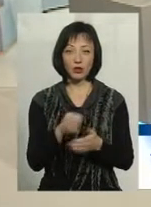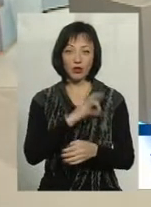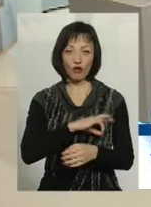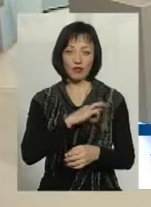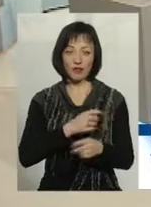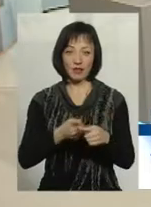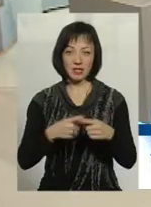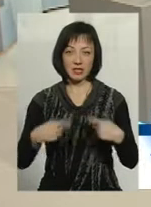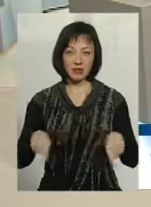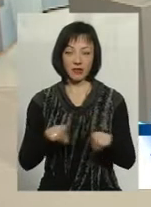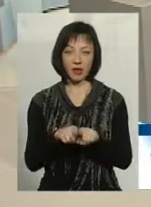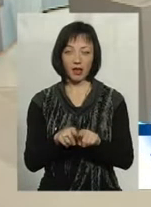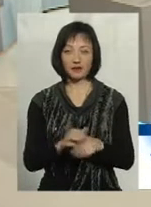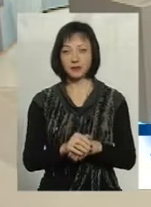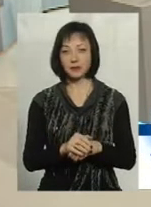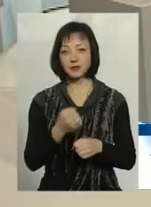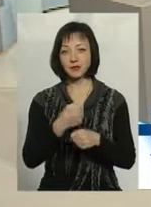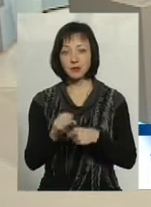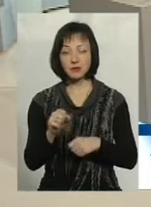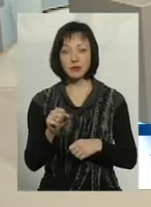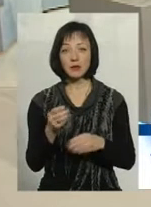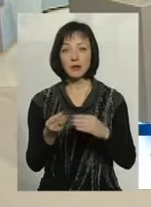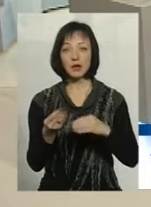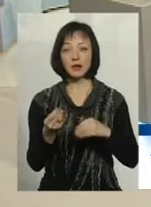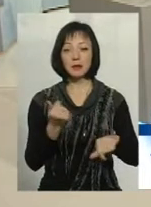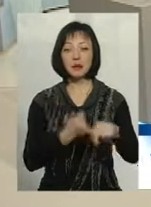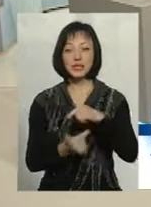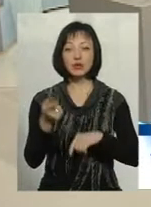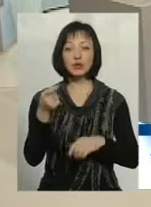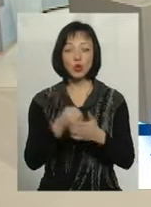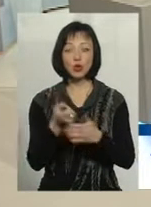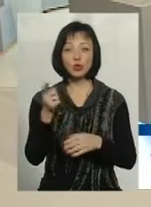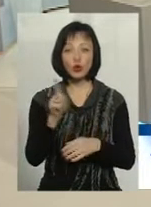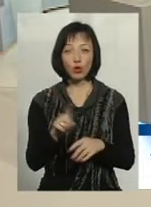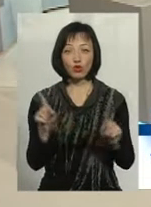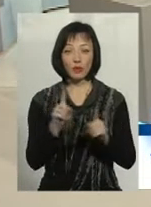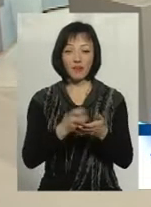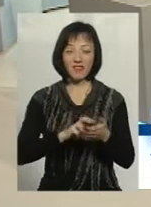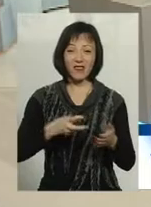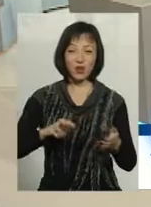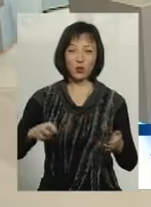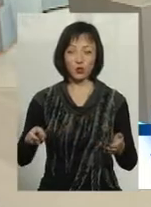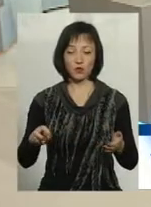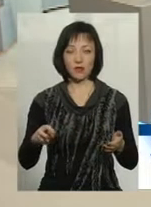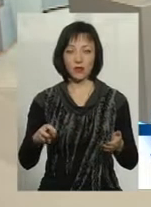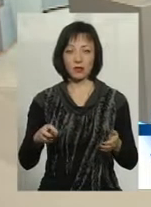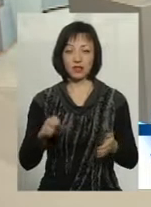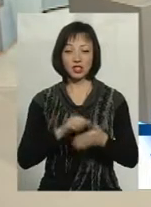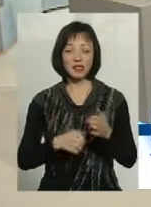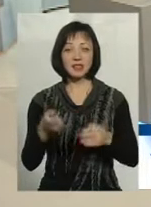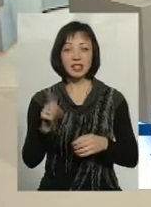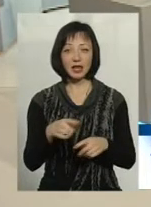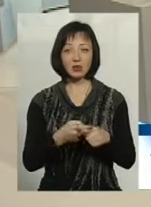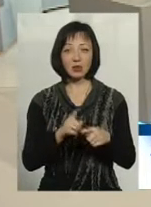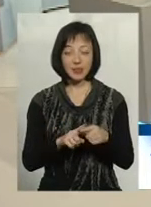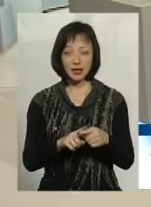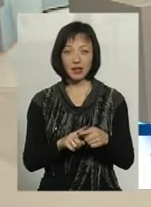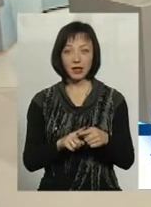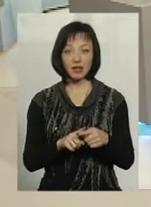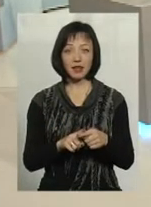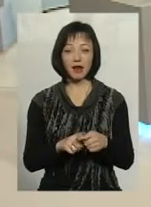бухгалтерів і інших адміністраторів РРО, звітності і так далі, то малий підприємець, на жаль,